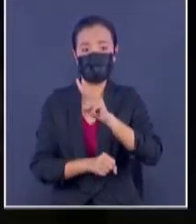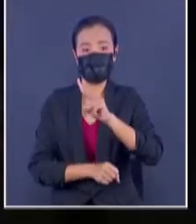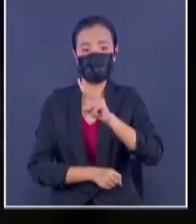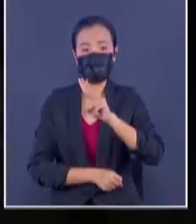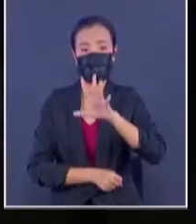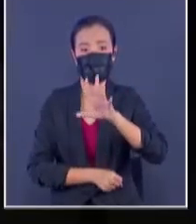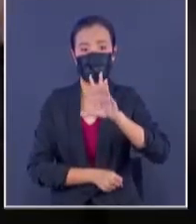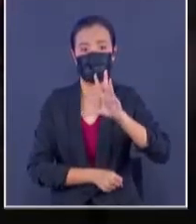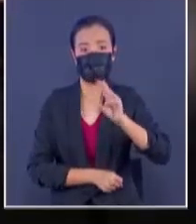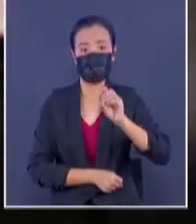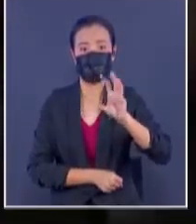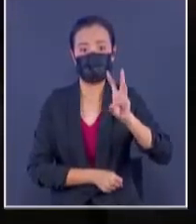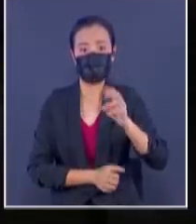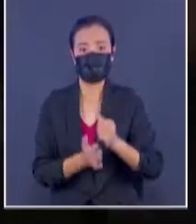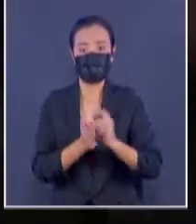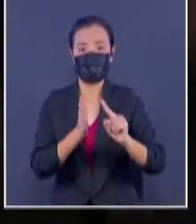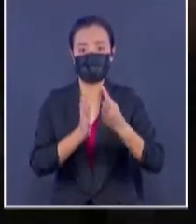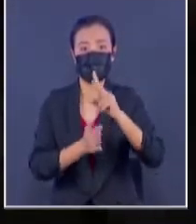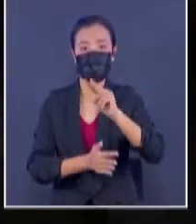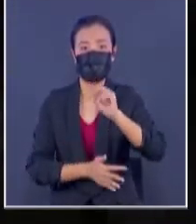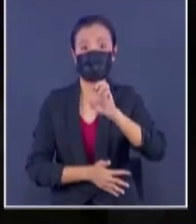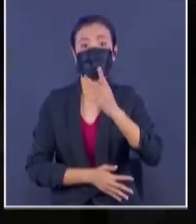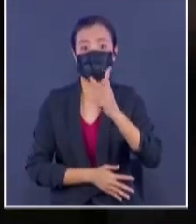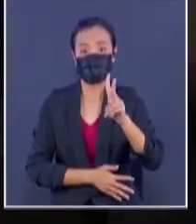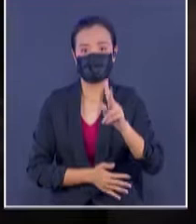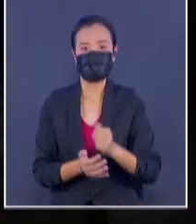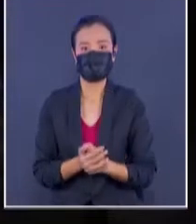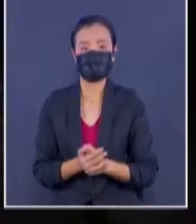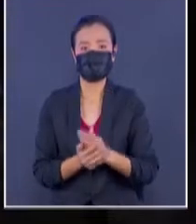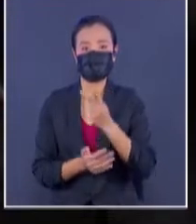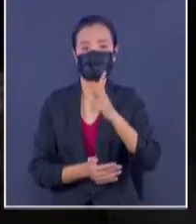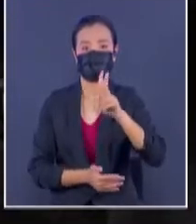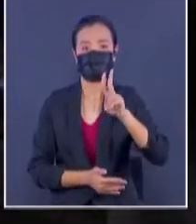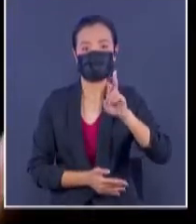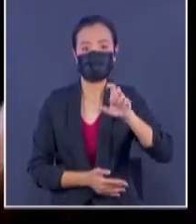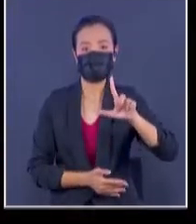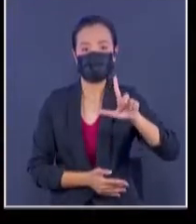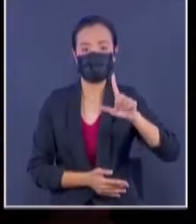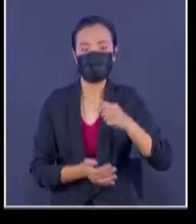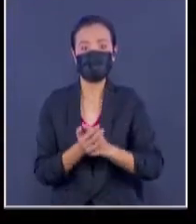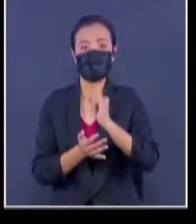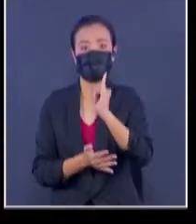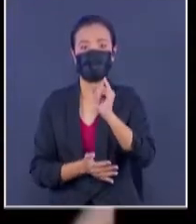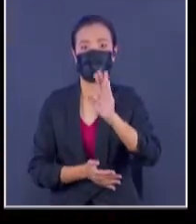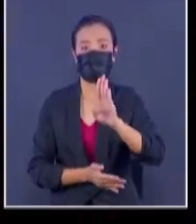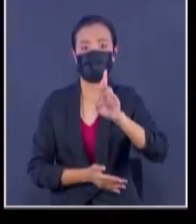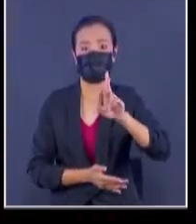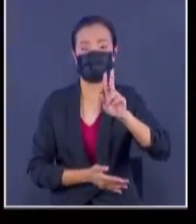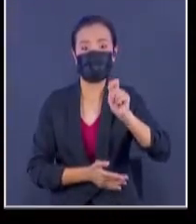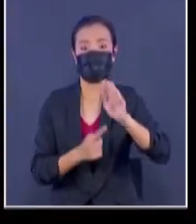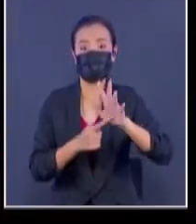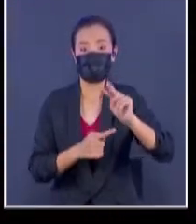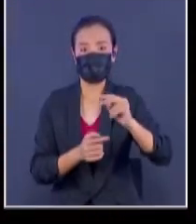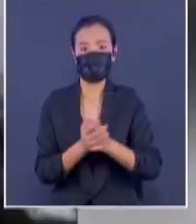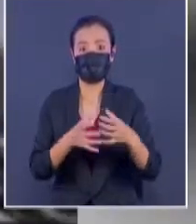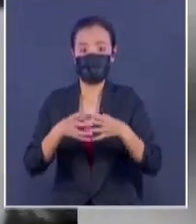ร่วมกับสมาชิกยุคบุกเบิกอย่างนิกแจ็กเกอร์คีธ ริชาร์ดส์และไบรอัน โจนส์ซึ่งวง The Rolling Stones นั้นได้กล